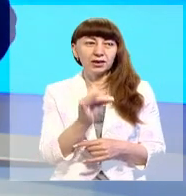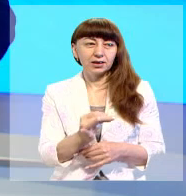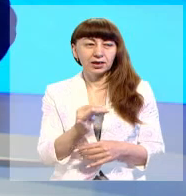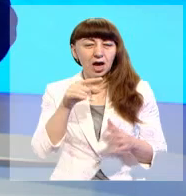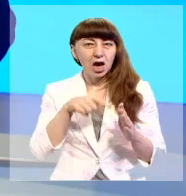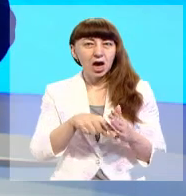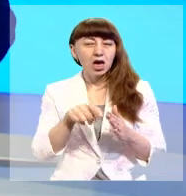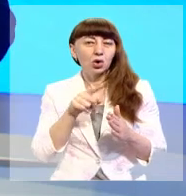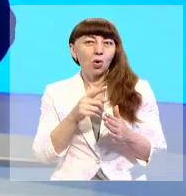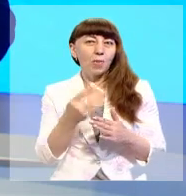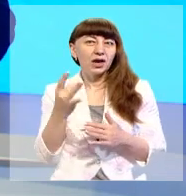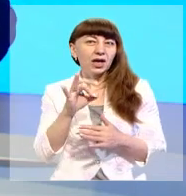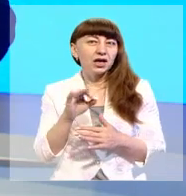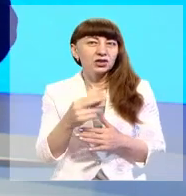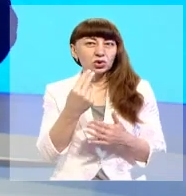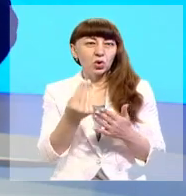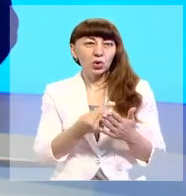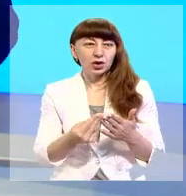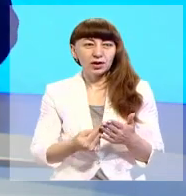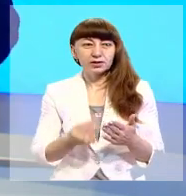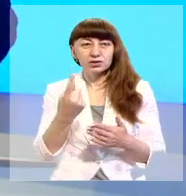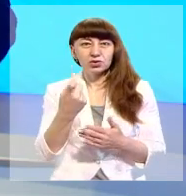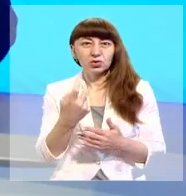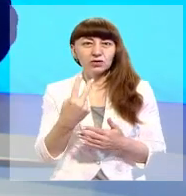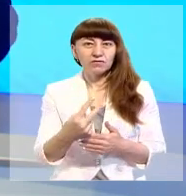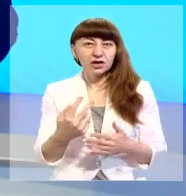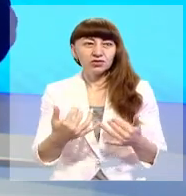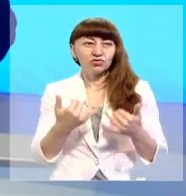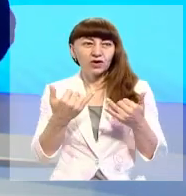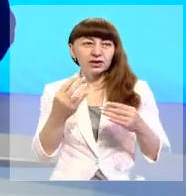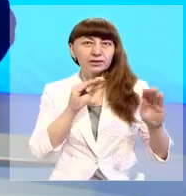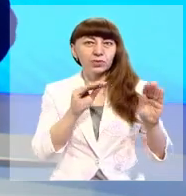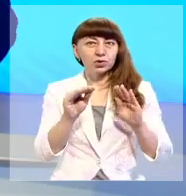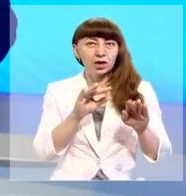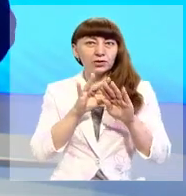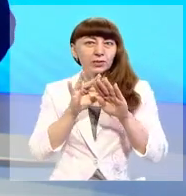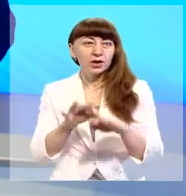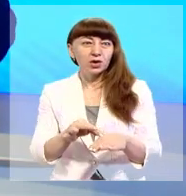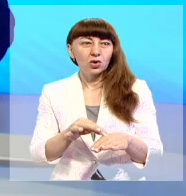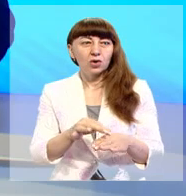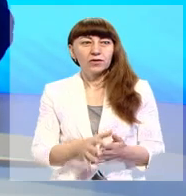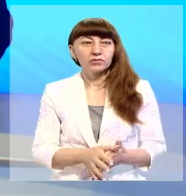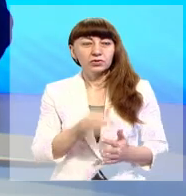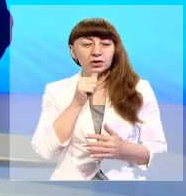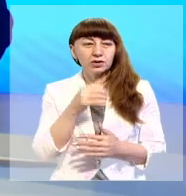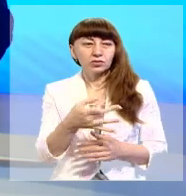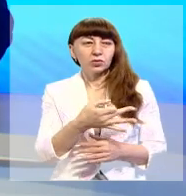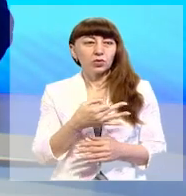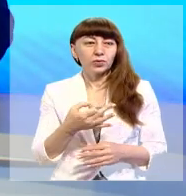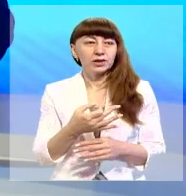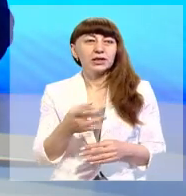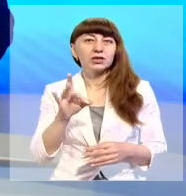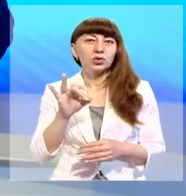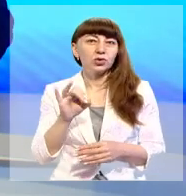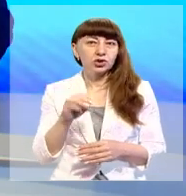Дәл осындай 120 қасерлі жәдігер егінді өнерге келді. Қостанай облыстық тарихи өлкетану музейінде Қожа Ахмет Яссауи және